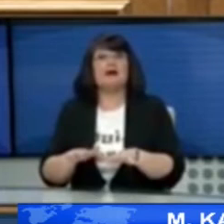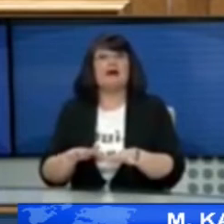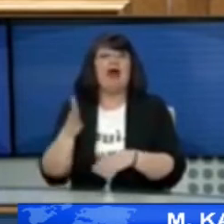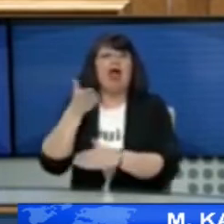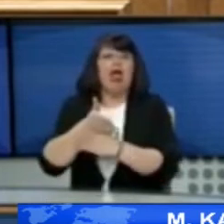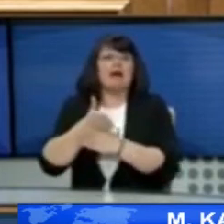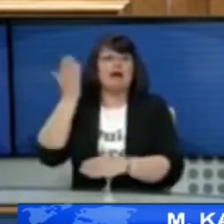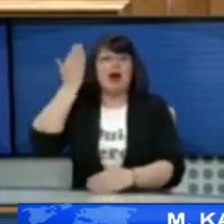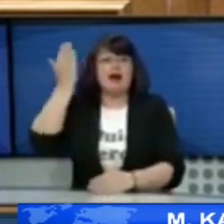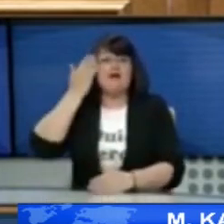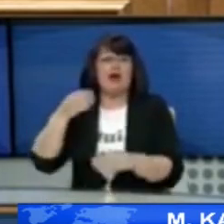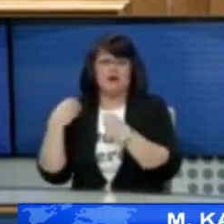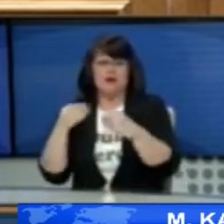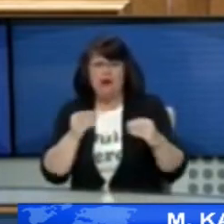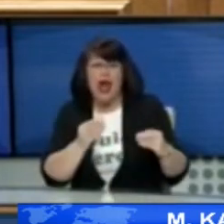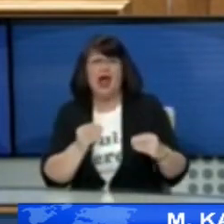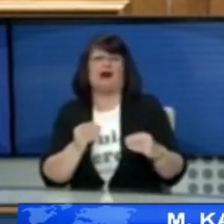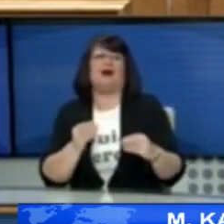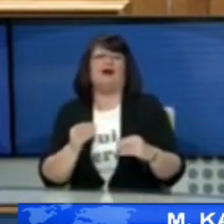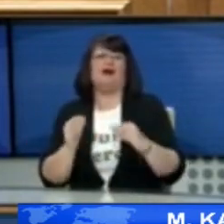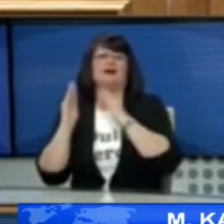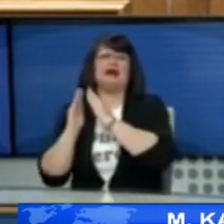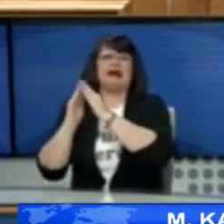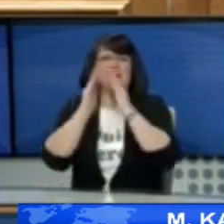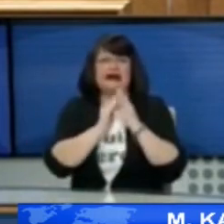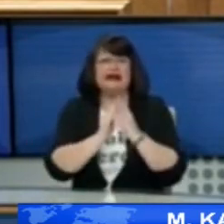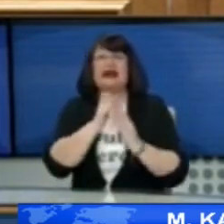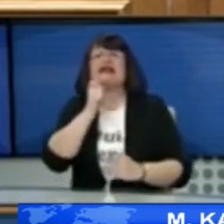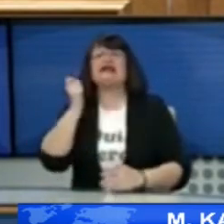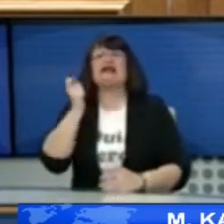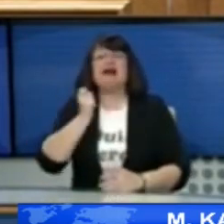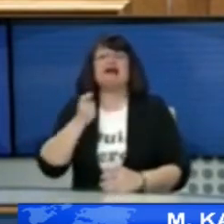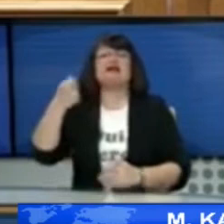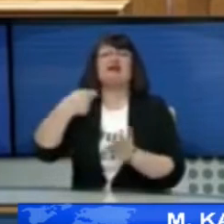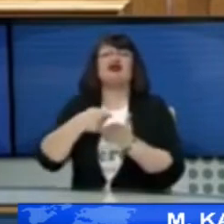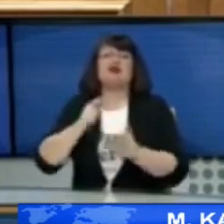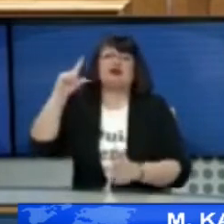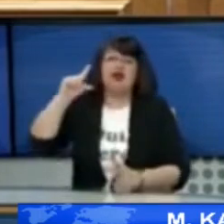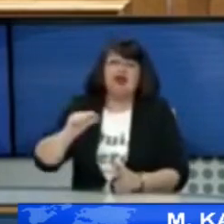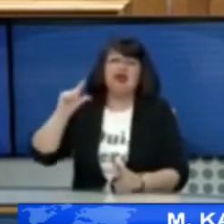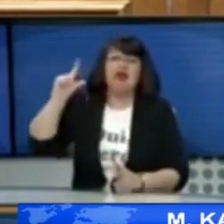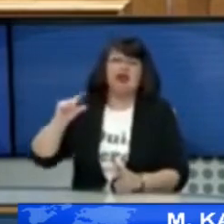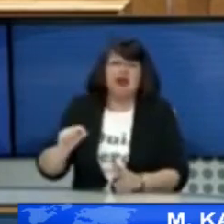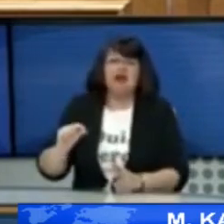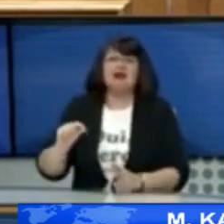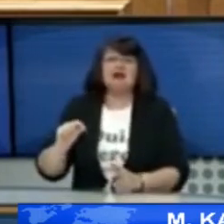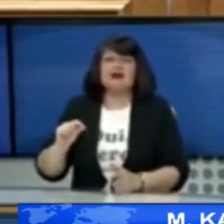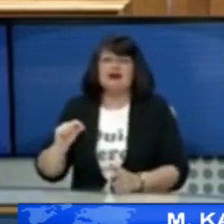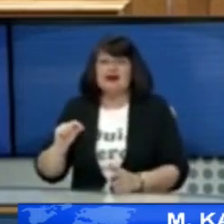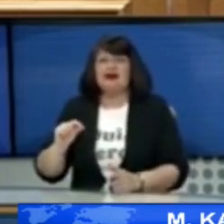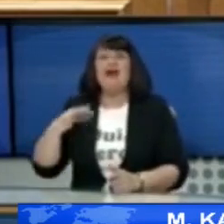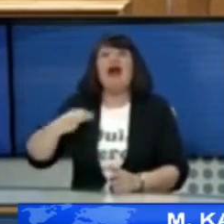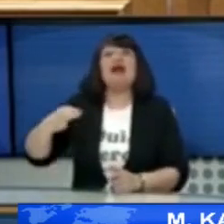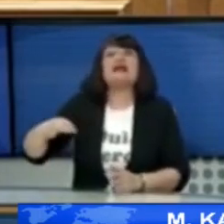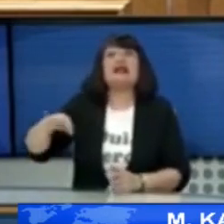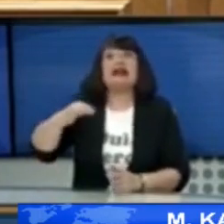ενίκια, τους πληστηριασμούς, τους χαμηλούς μισθούς και τις συντάξεις. Και ιδιαίτερα των οικονομικά ασθενέστερων, αλλά